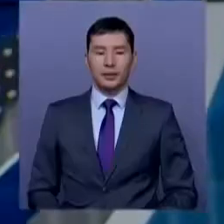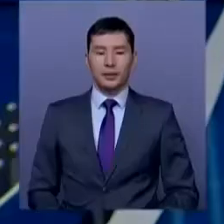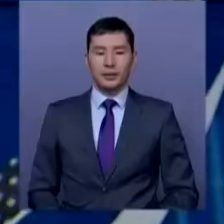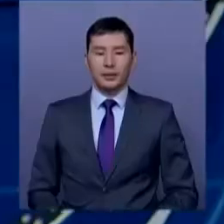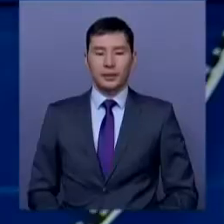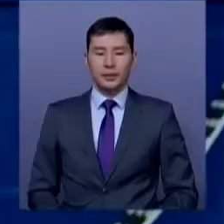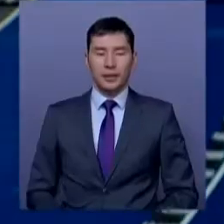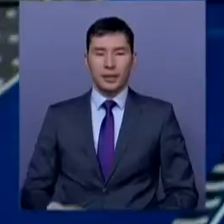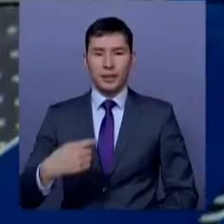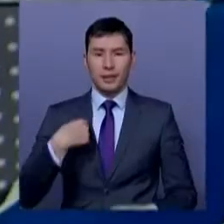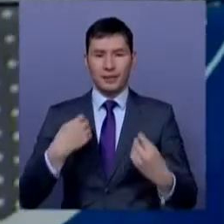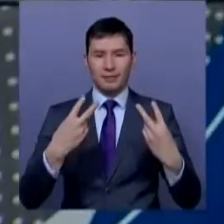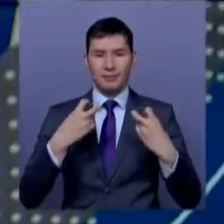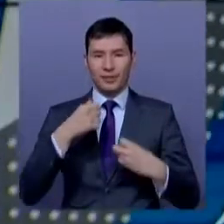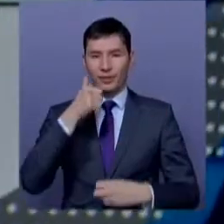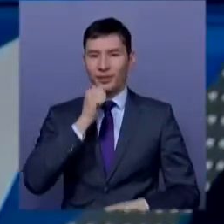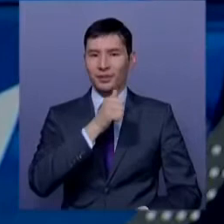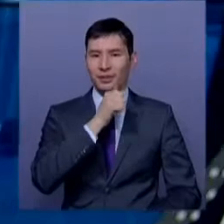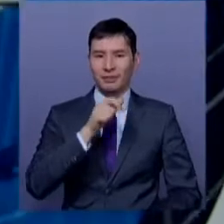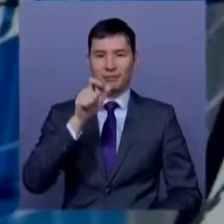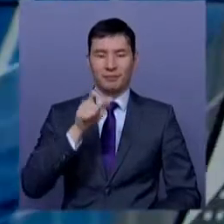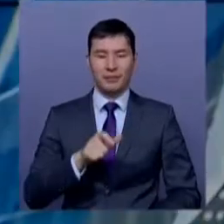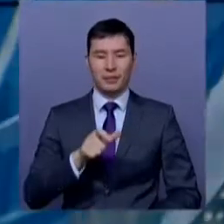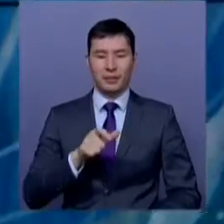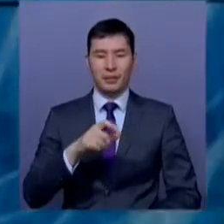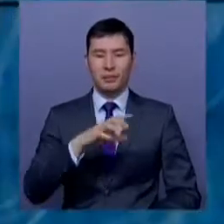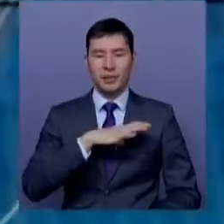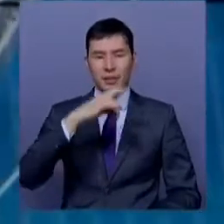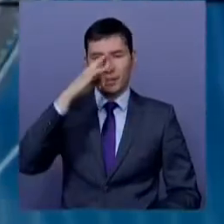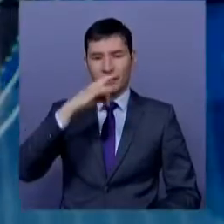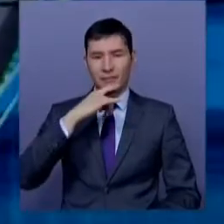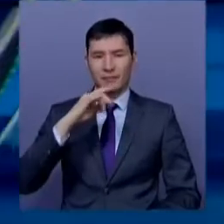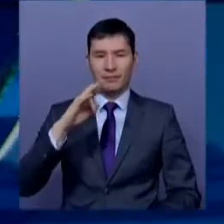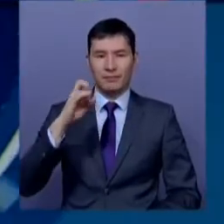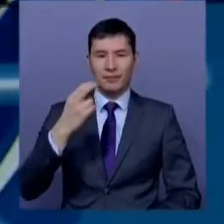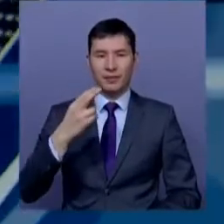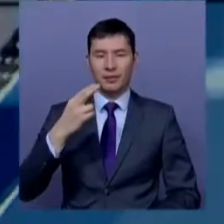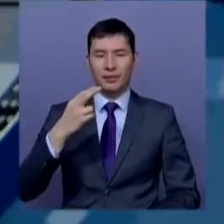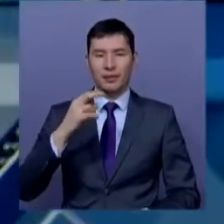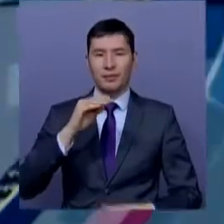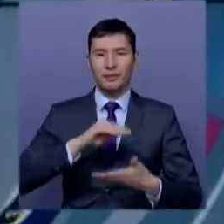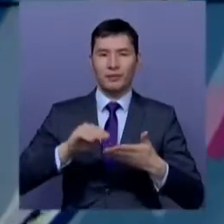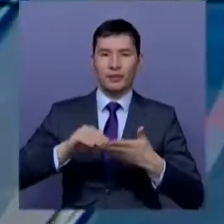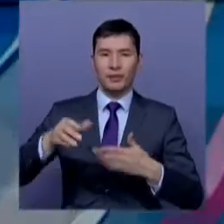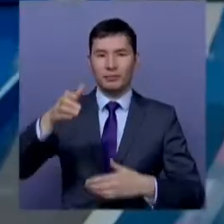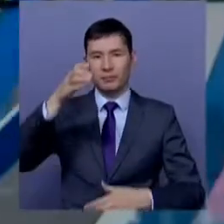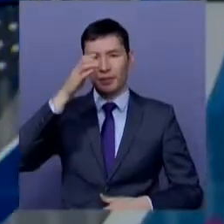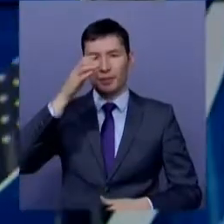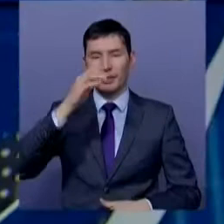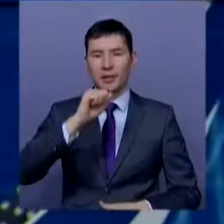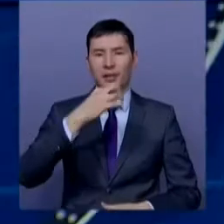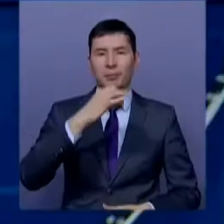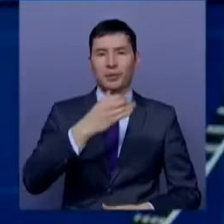Мен бір жұмбақ адаммын, оны да ойла. Темірбек Жүргенов атындағы Қазақ ұлттық өнер академиясы ұлы ақын, философ, ағартушы